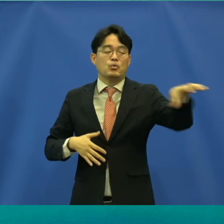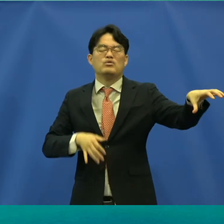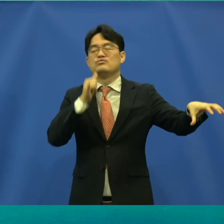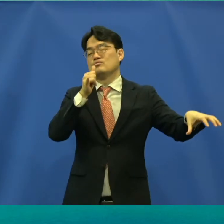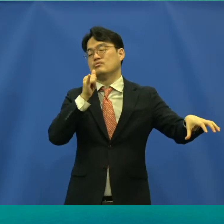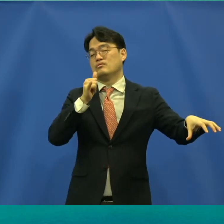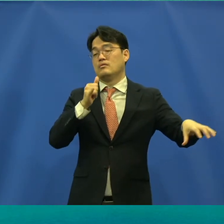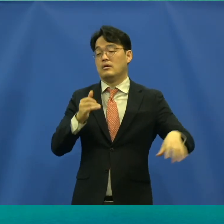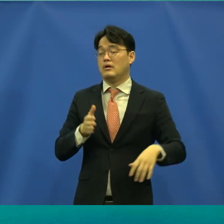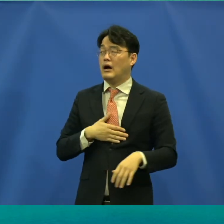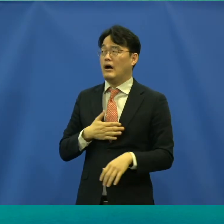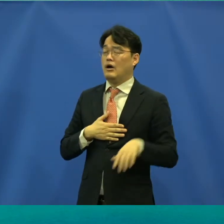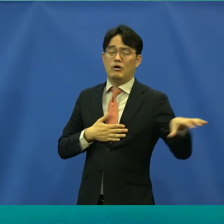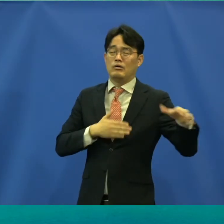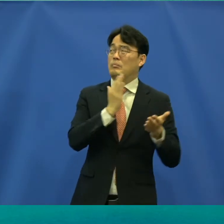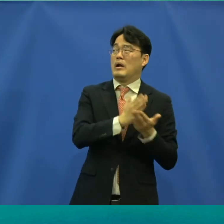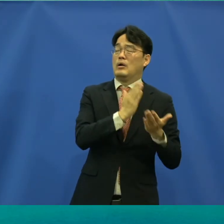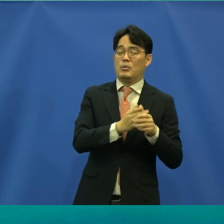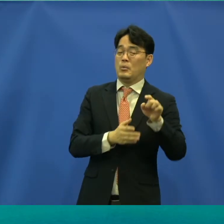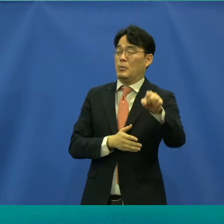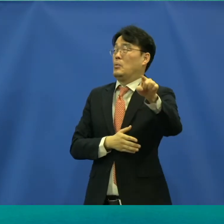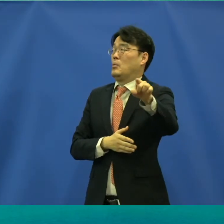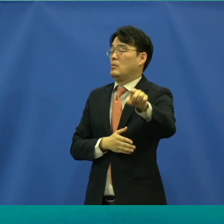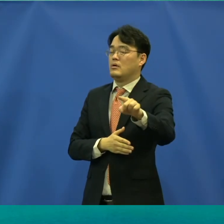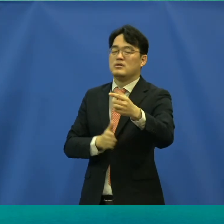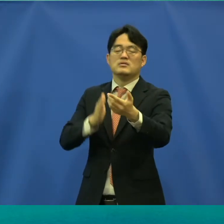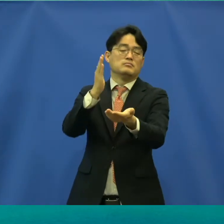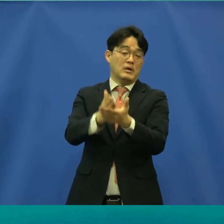하나님의 말씀이 임할 때 순종하는 거.